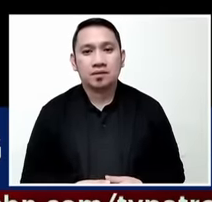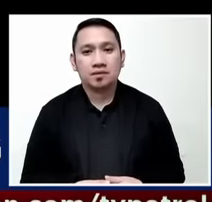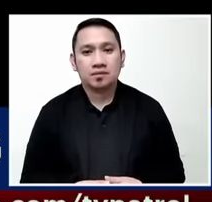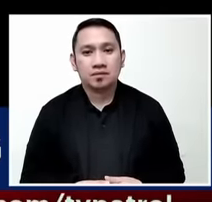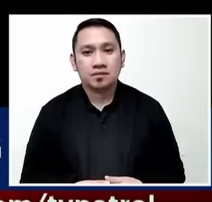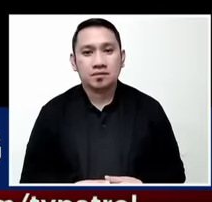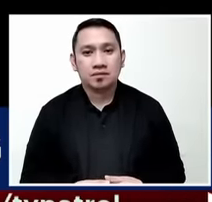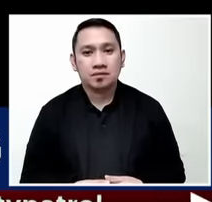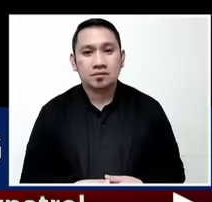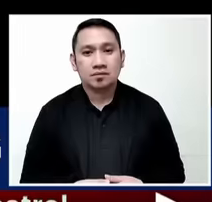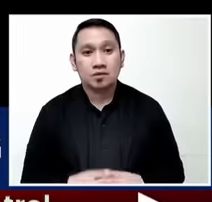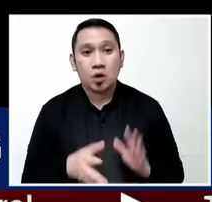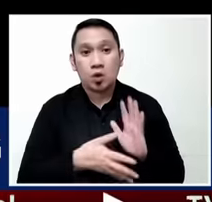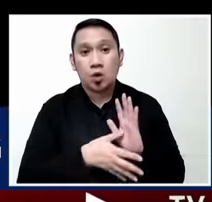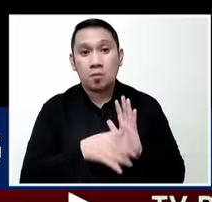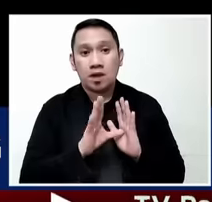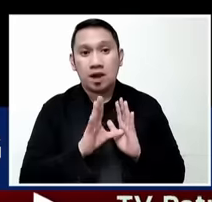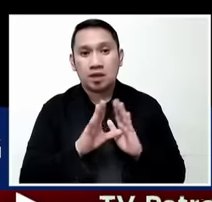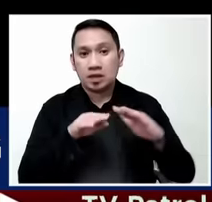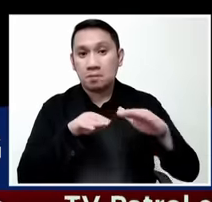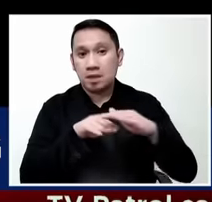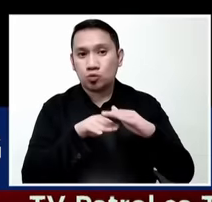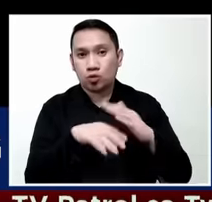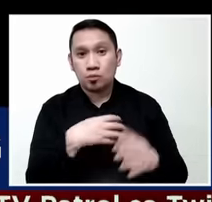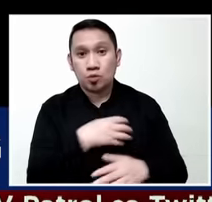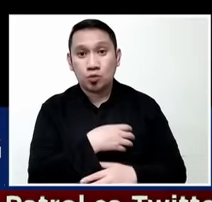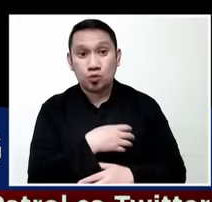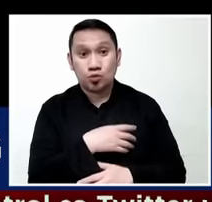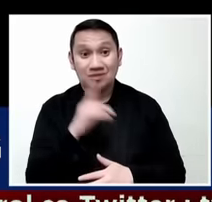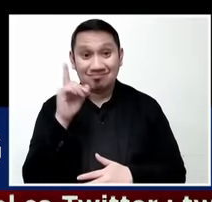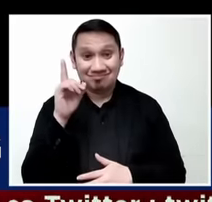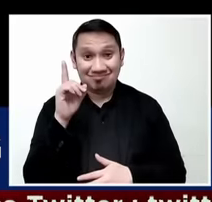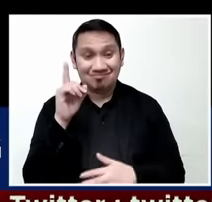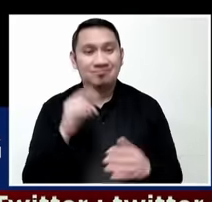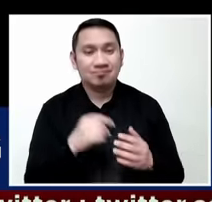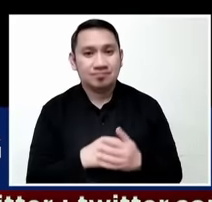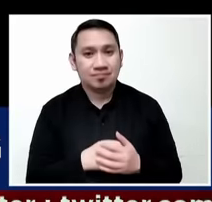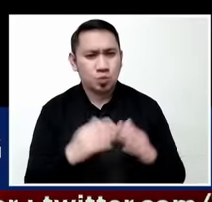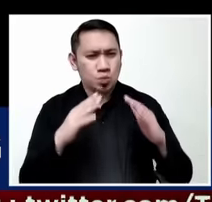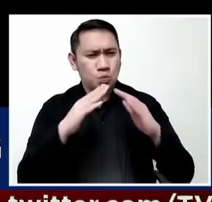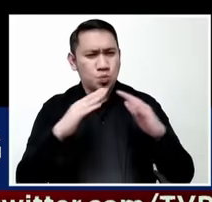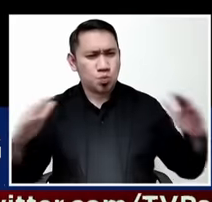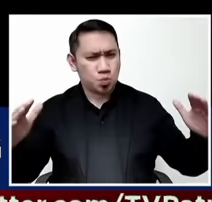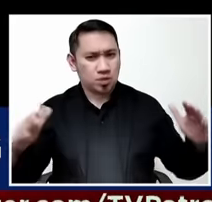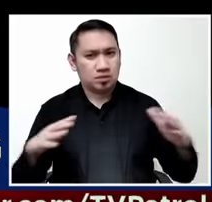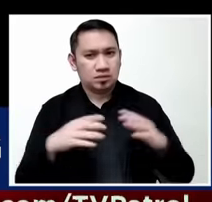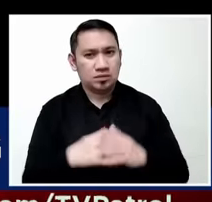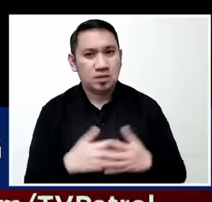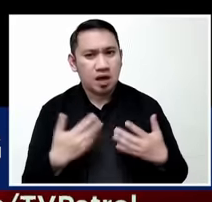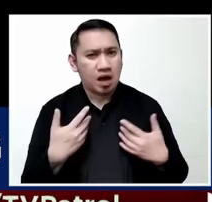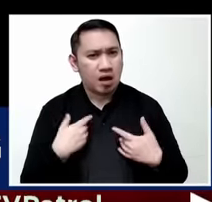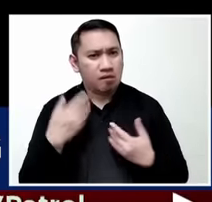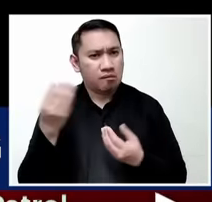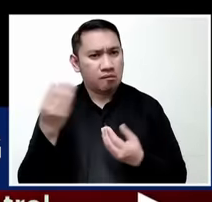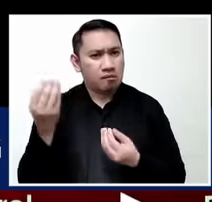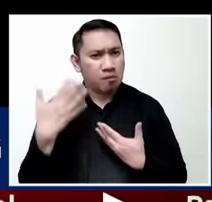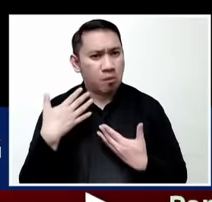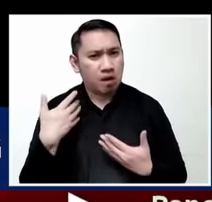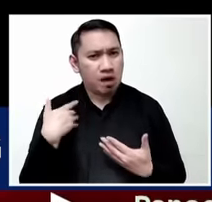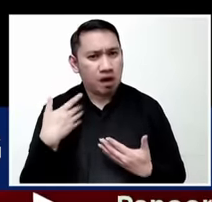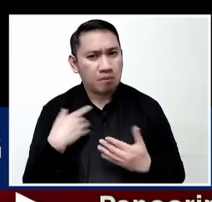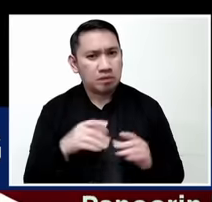Kasama ang COMELEC, pinasok na Navotas Police ang isang malaking warehouse sa barangay San Jose, Navotas City. Dahil sa impormasyong may vote buying doon.